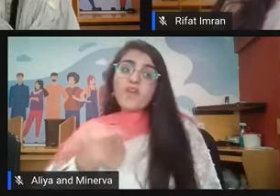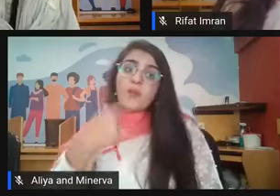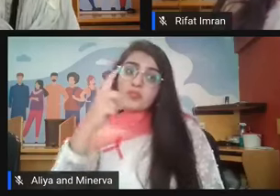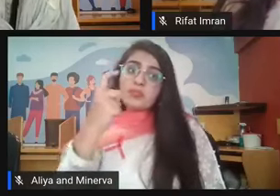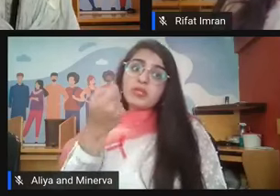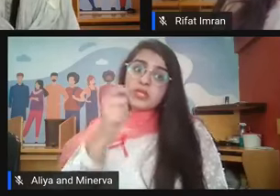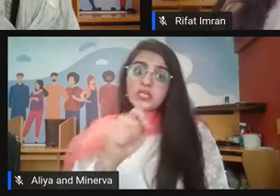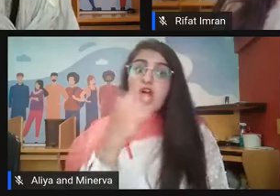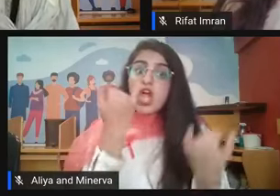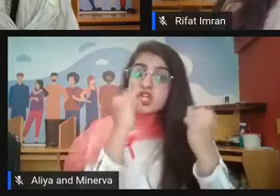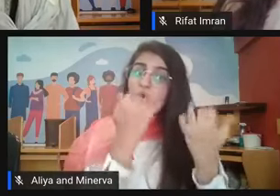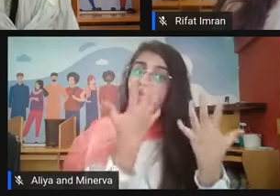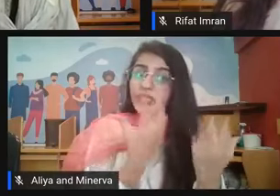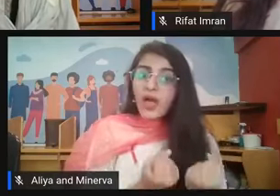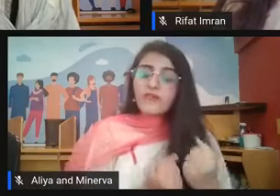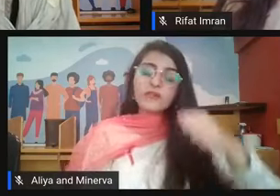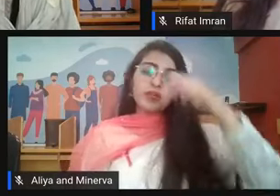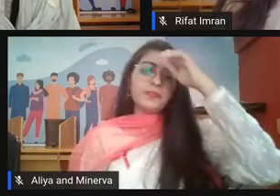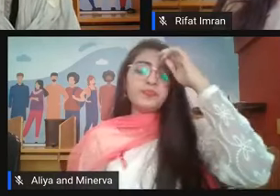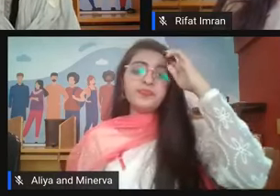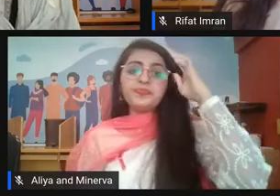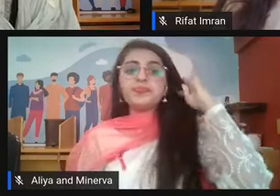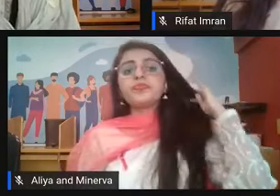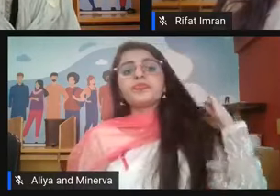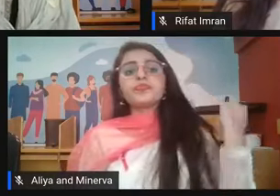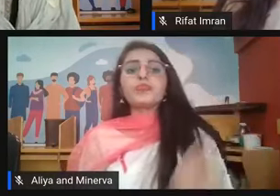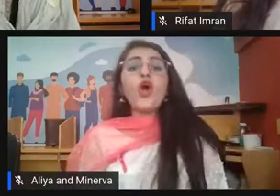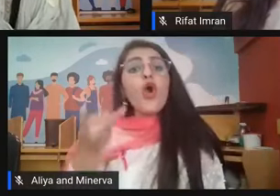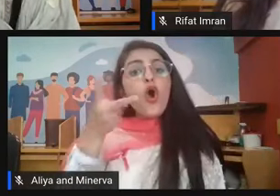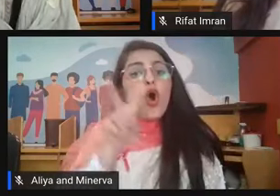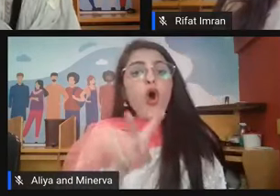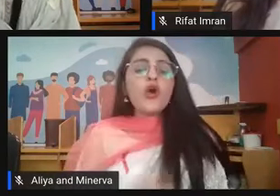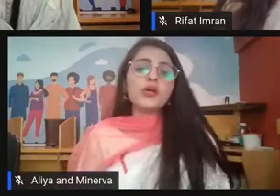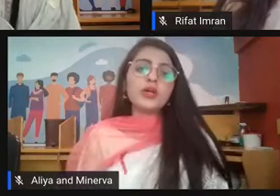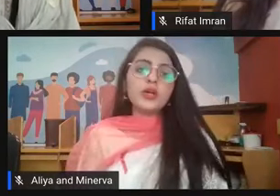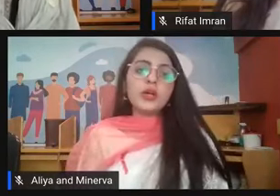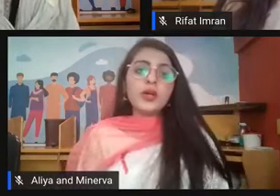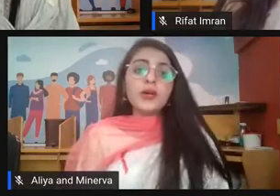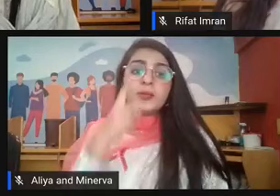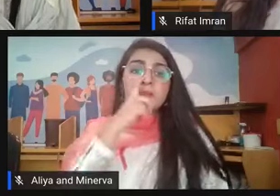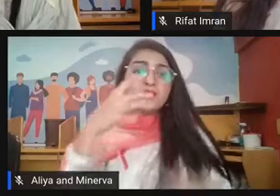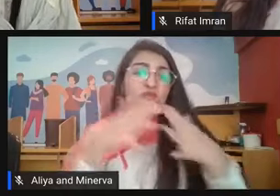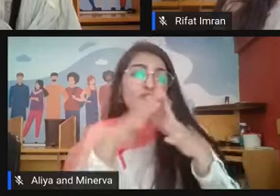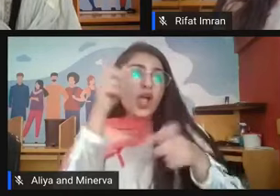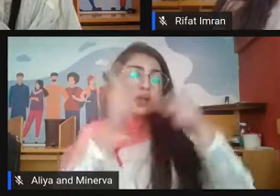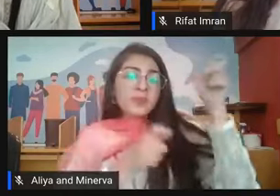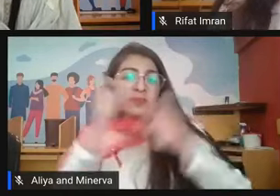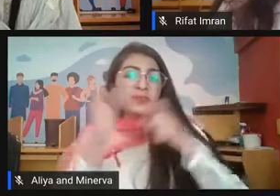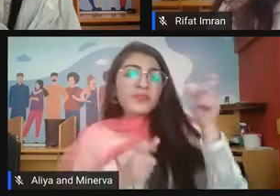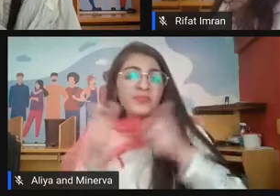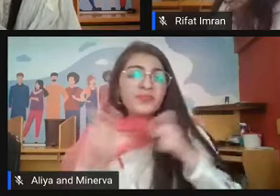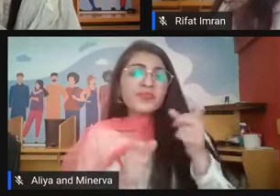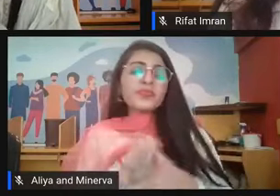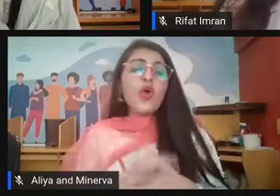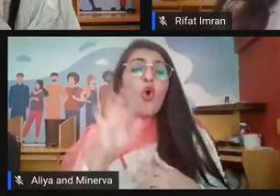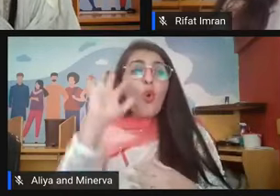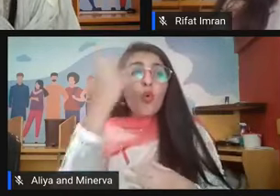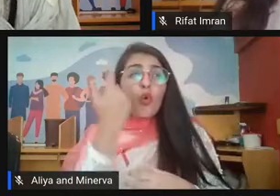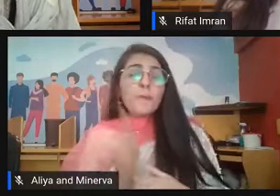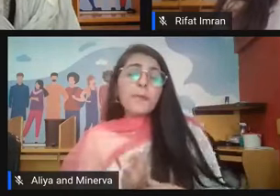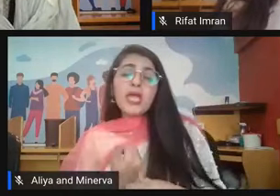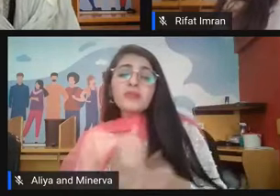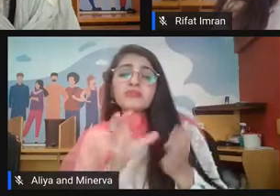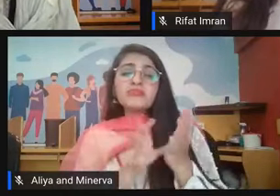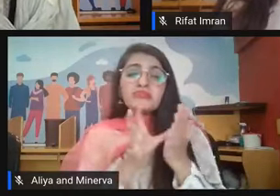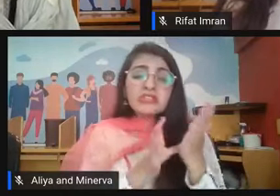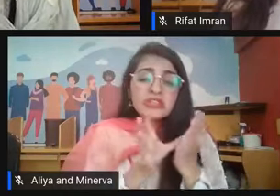फ्यूचर. अच्छा, इसके अलावा फीमेल्स हु आर यूजिंग एनी काइंड ऑफ एडिक्शन, they